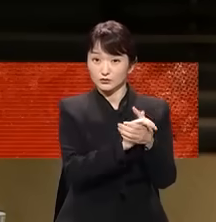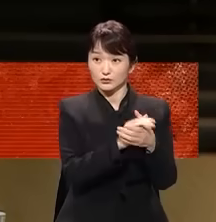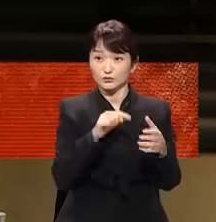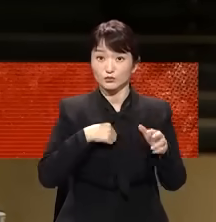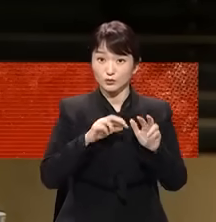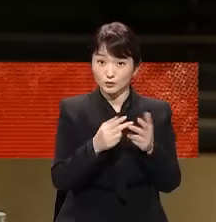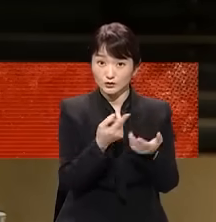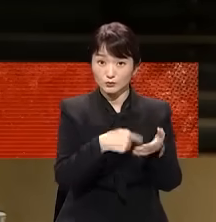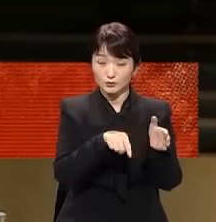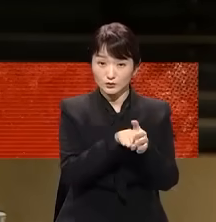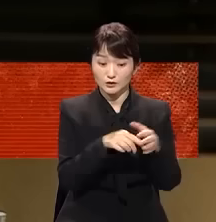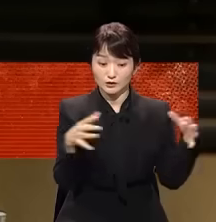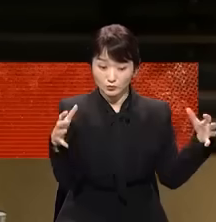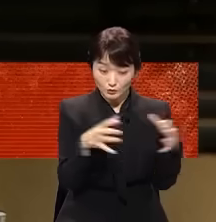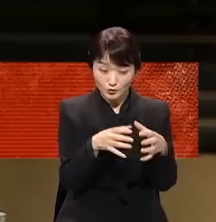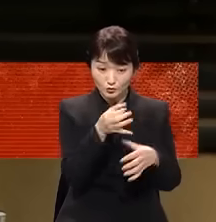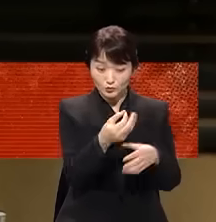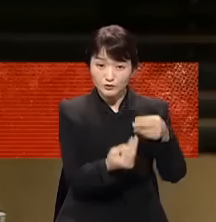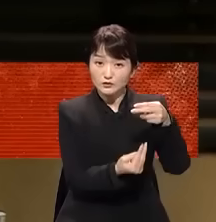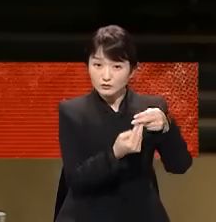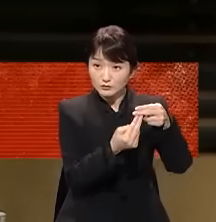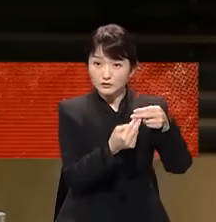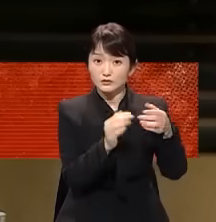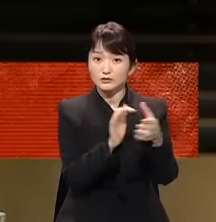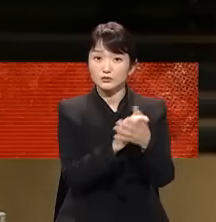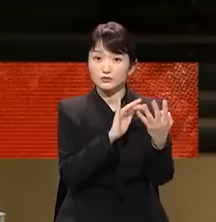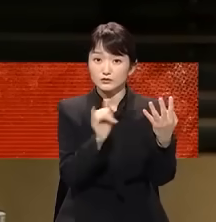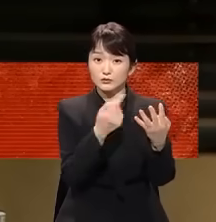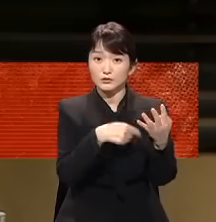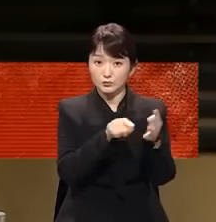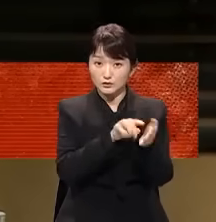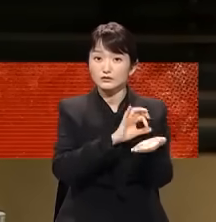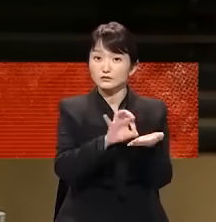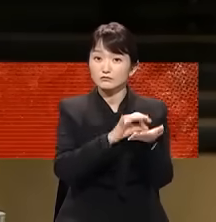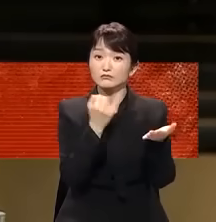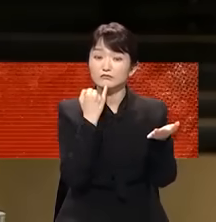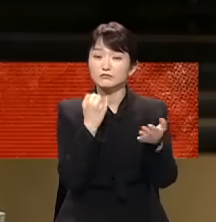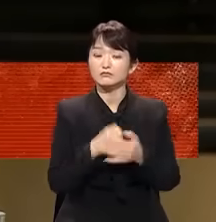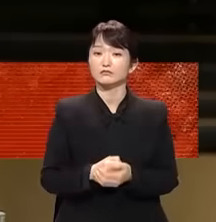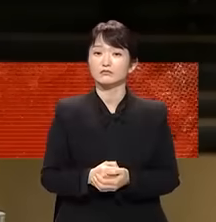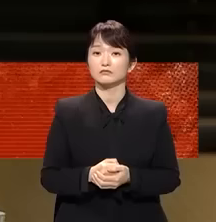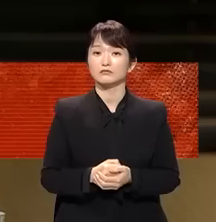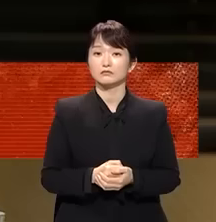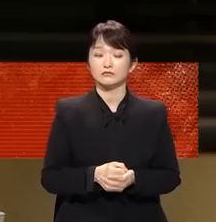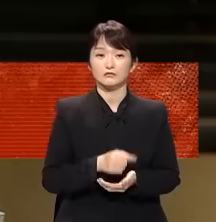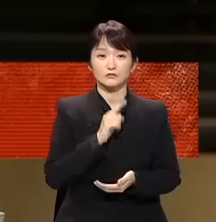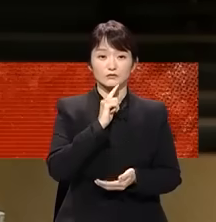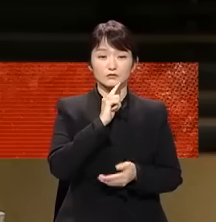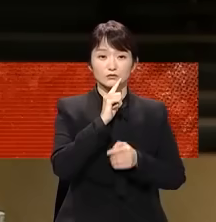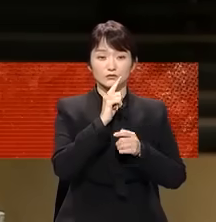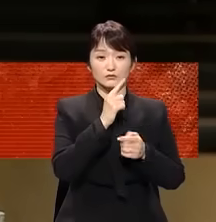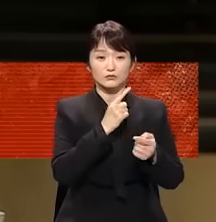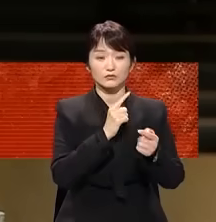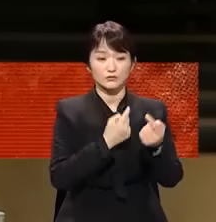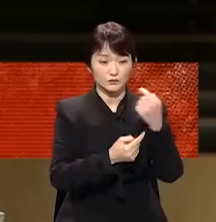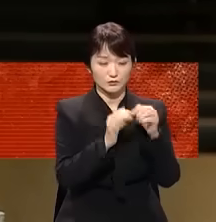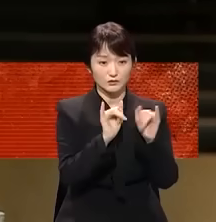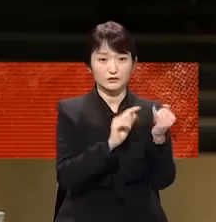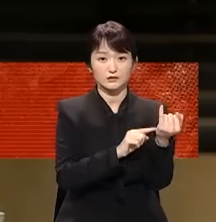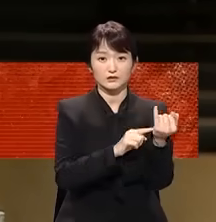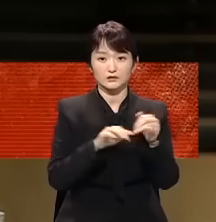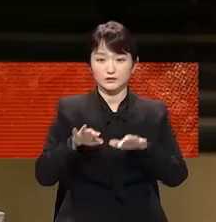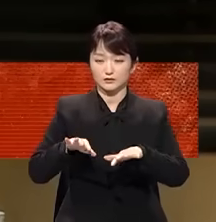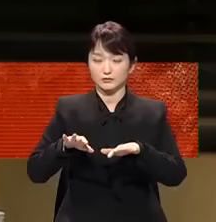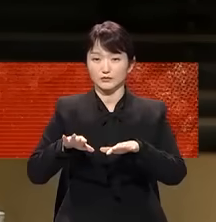위해서 소위 개를든 거라면 친구네 명을 위해서 쓰는 건 상관없고 만약에이 사연자가 아 이번에 우리 연말에 다